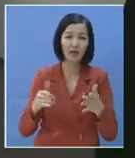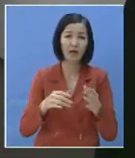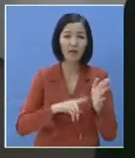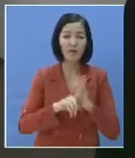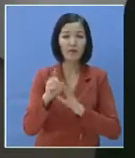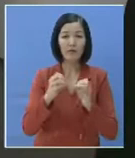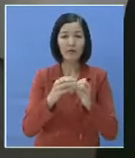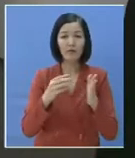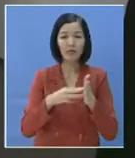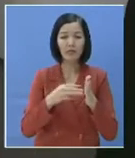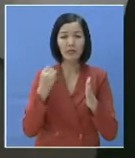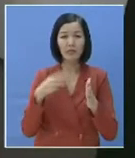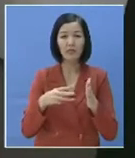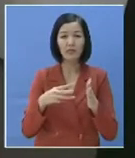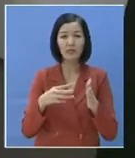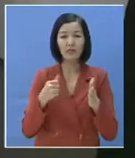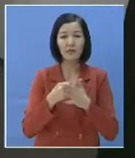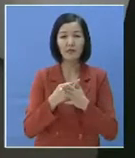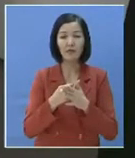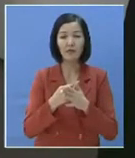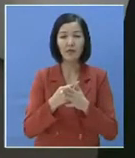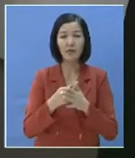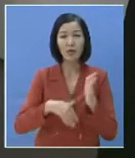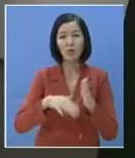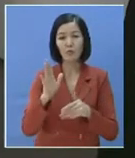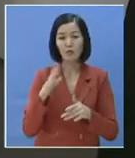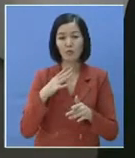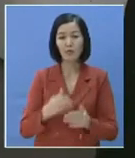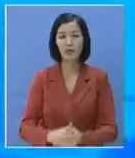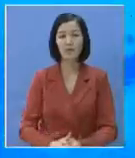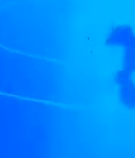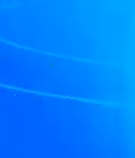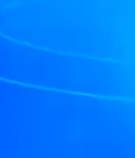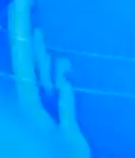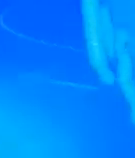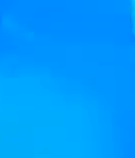18 до 39 лет. Все художники показали себя с лучшей стороны.